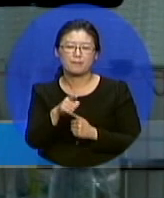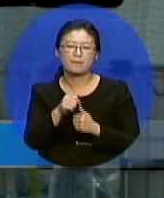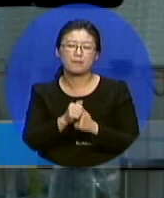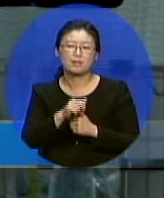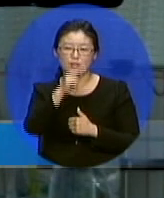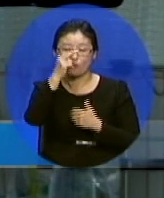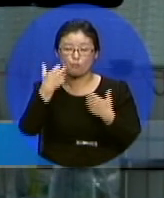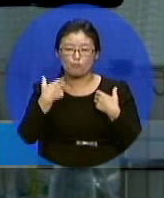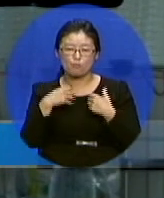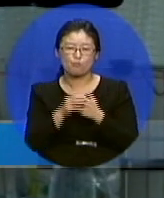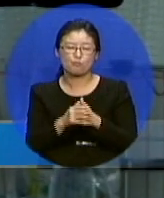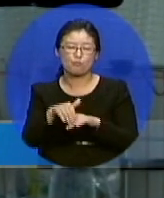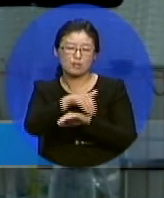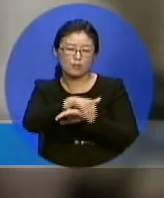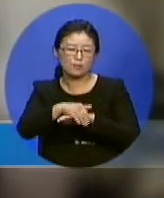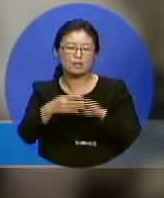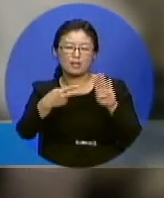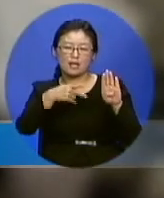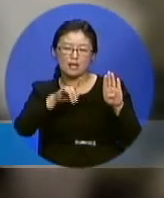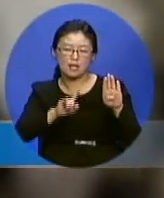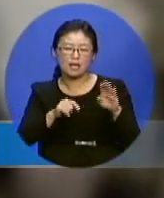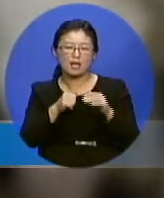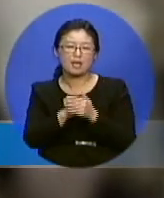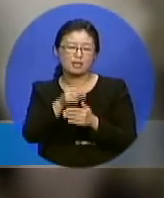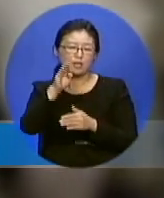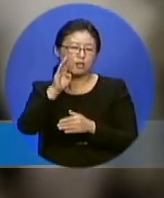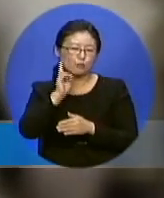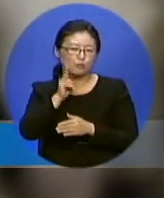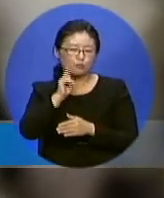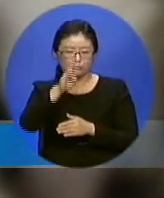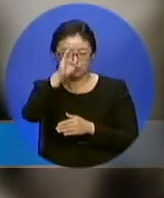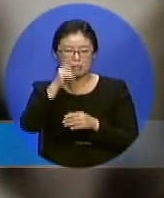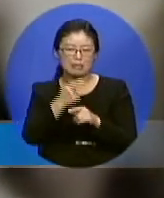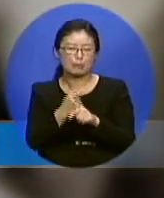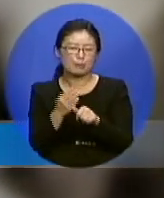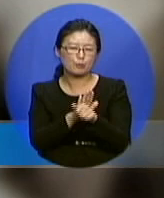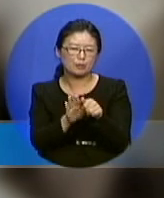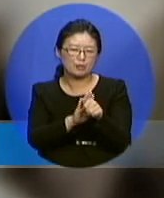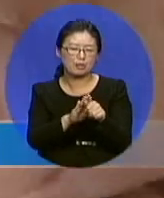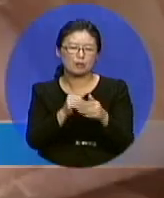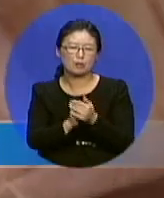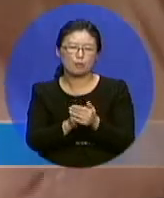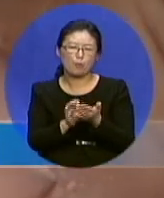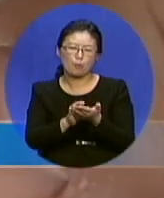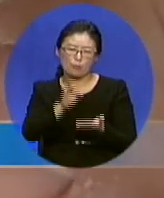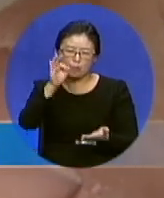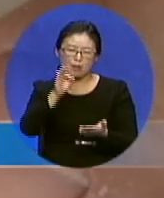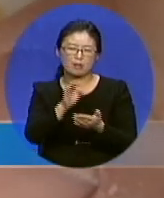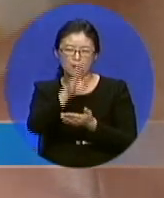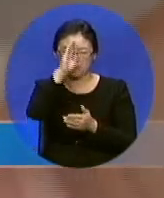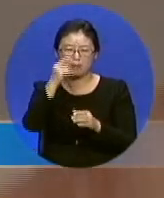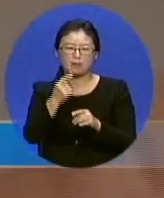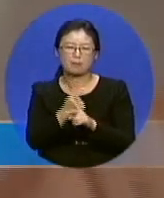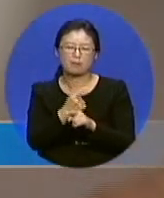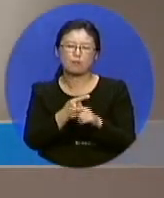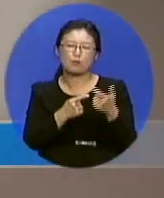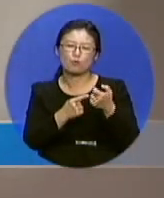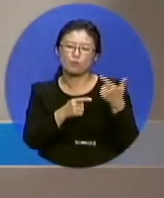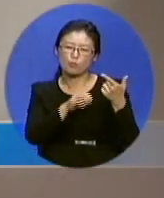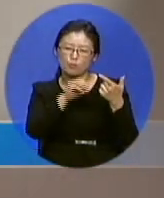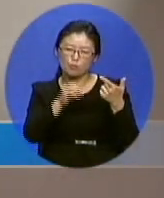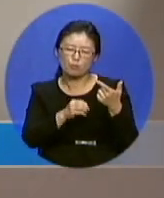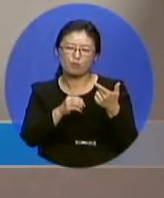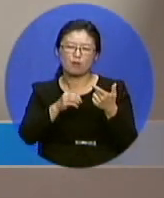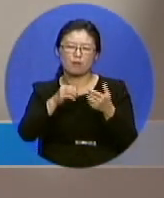정부가 계획하고 있는 4대 중증질환 보장성 강화 정책이 실행돼도 고액 치료비가 소요되는 질환의 66%는